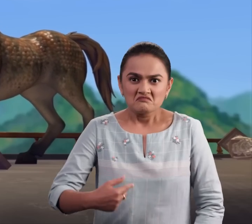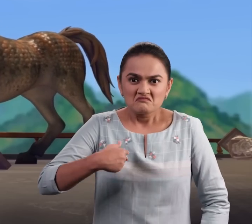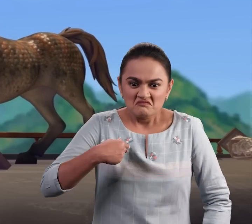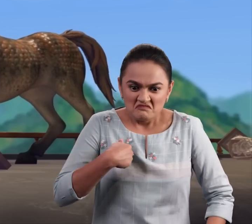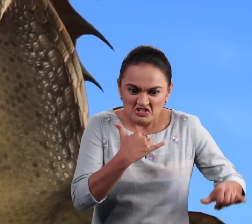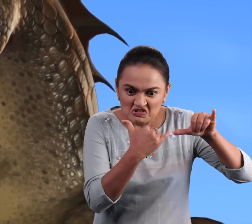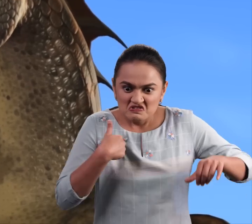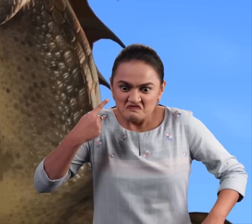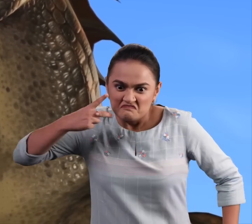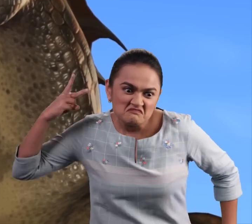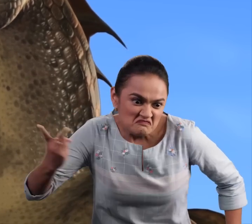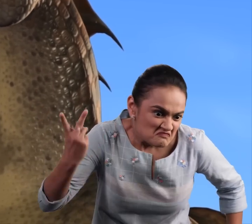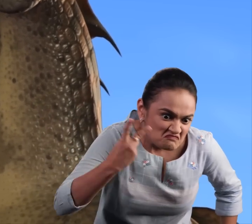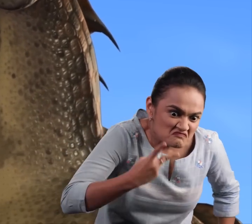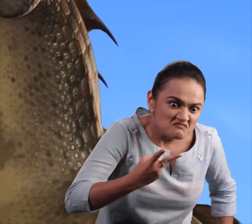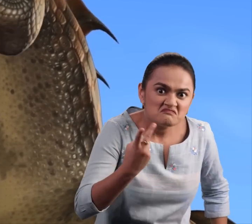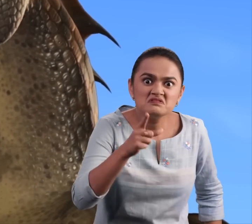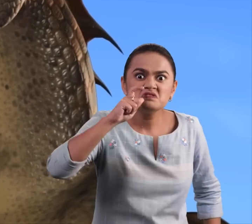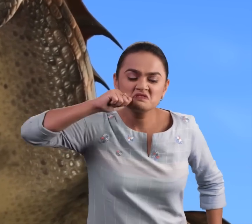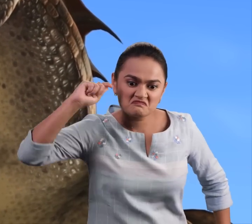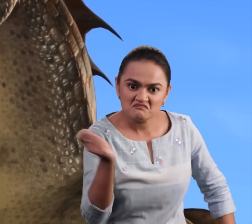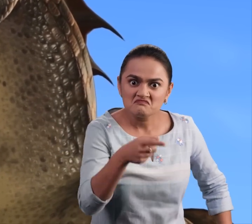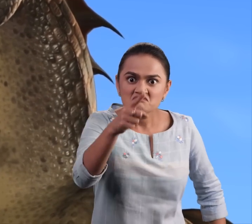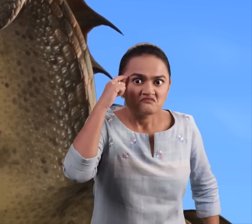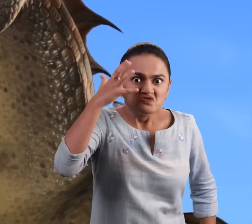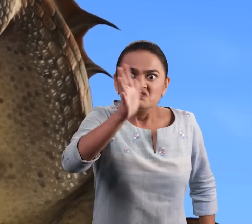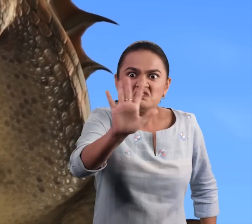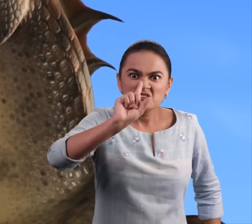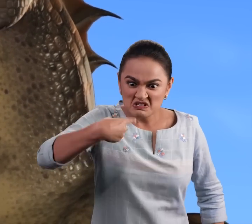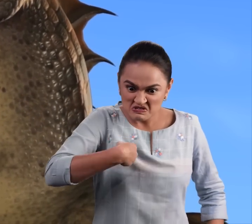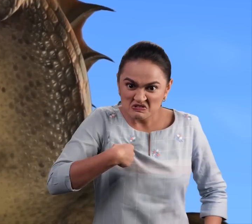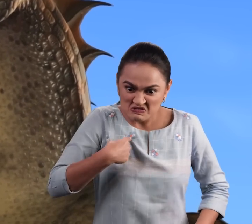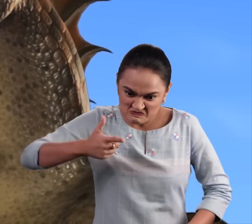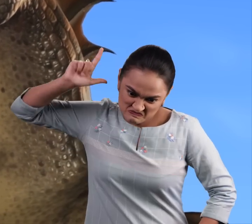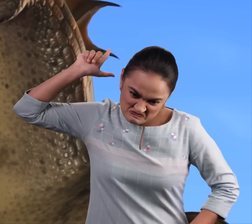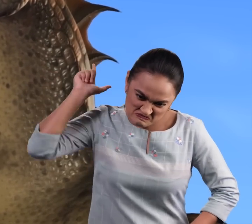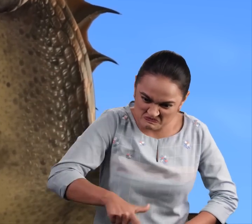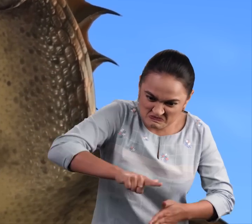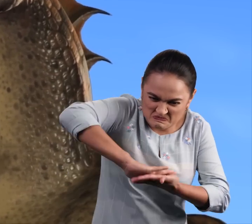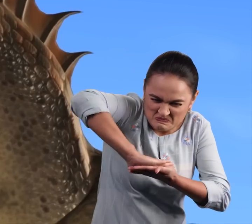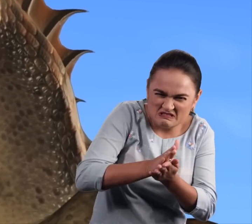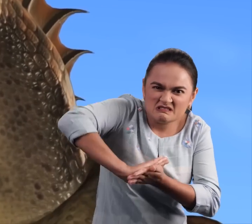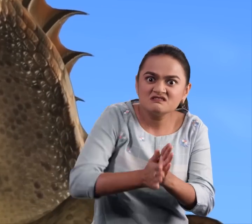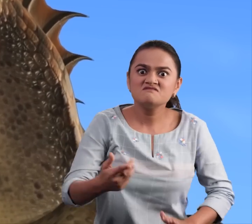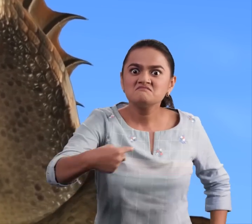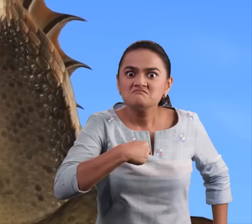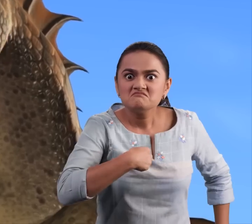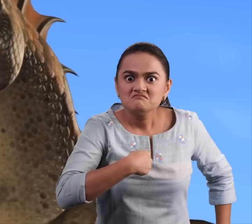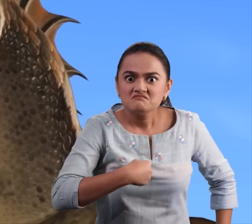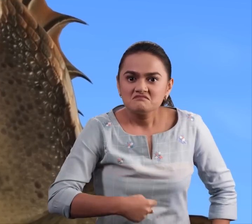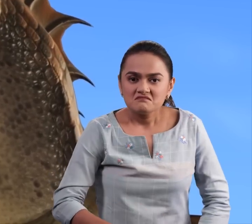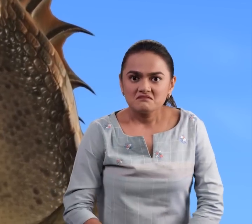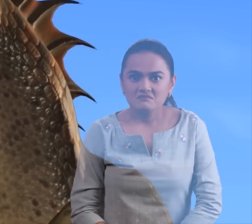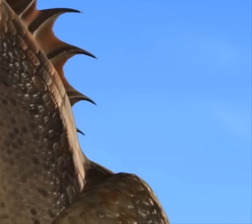मैं आपके काल को ढूंढ निकालूंगा महाराज कंस, और उसे अपने पैरों तले रोन